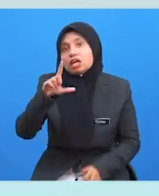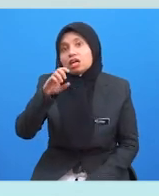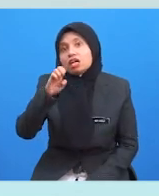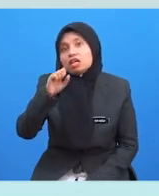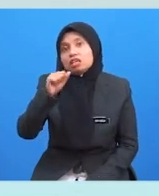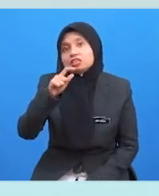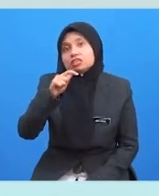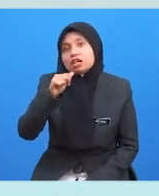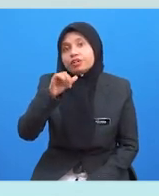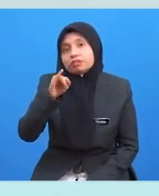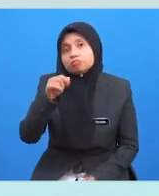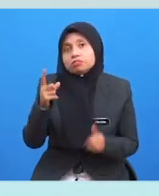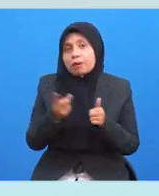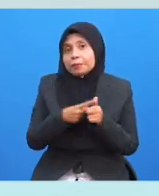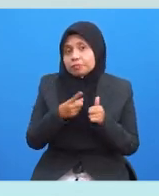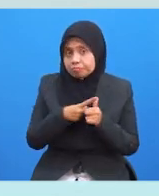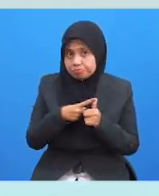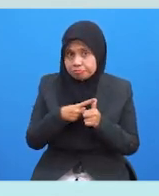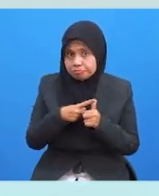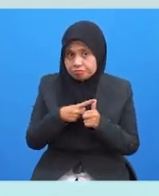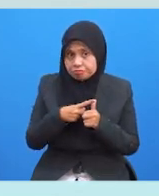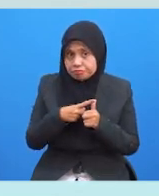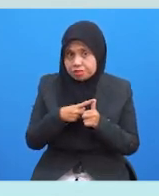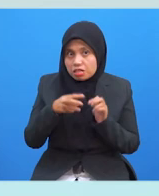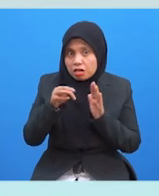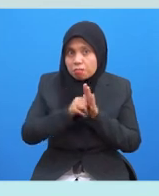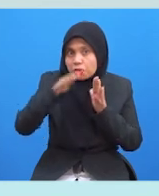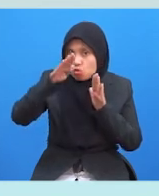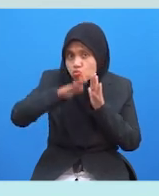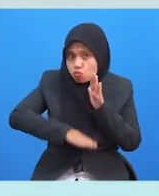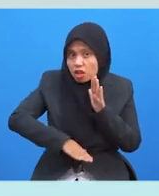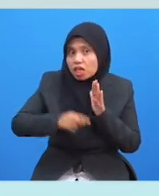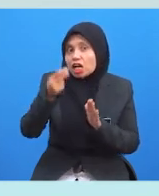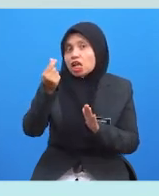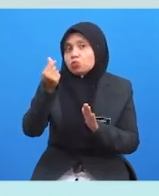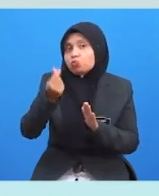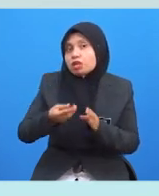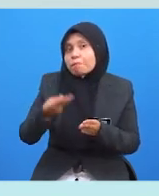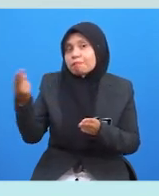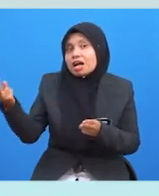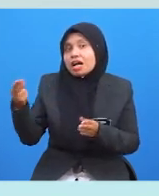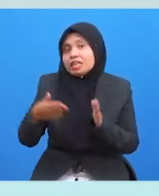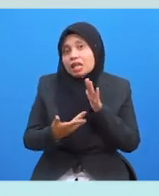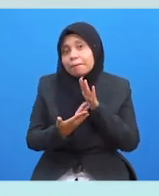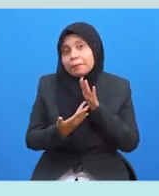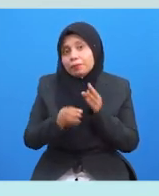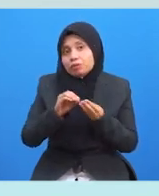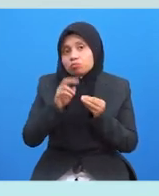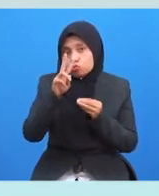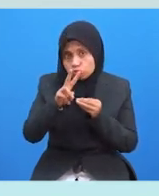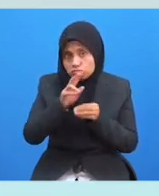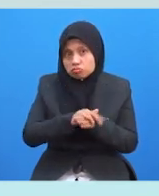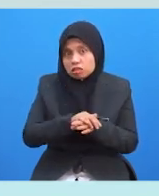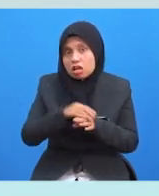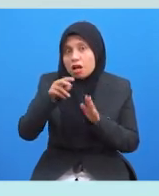lestari, iaitu yang pertama, mengurangkan kos bahan api. Yang